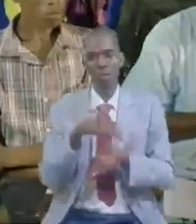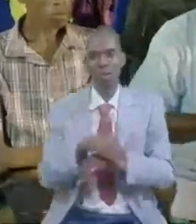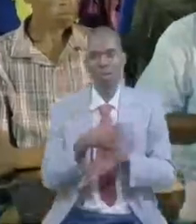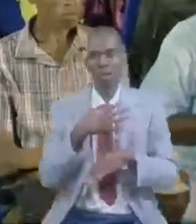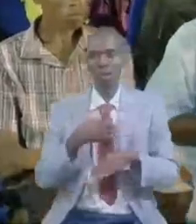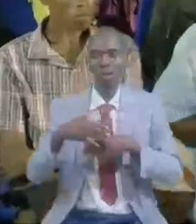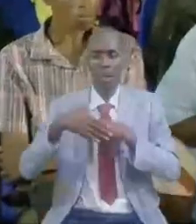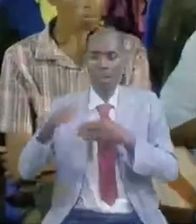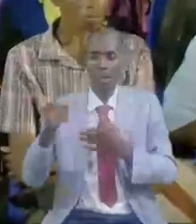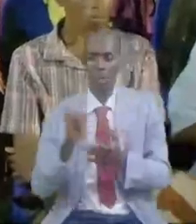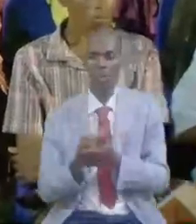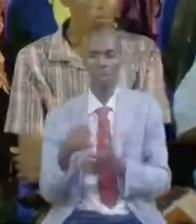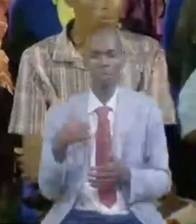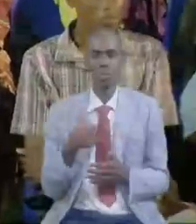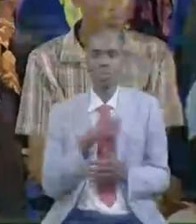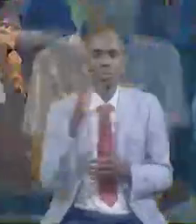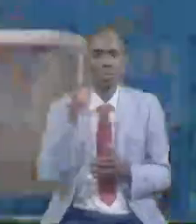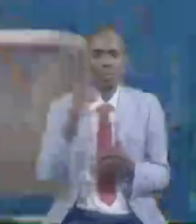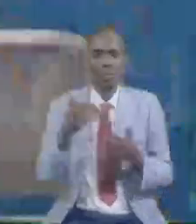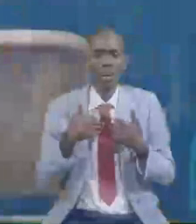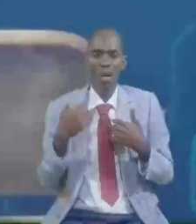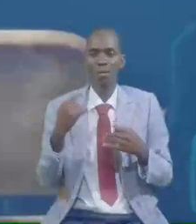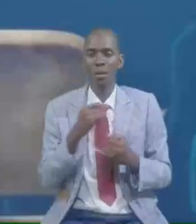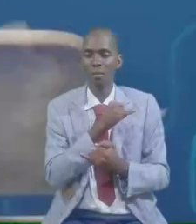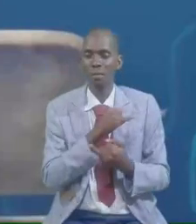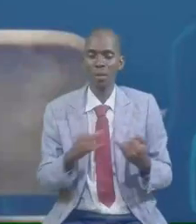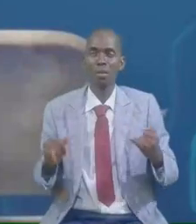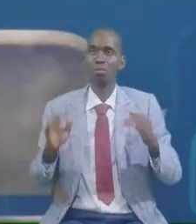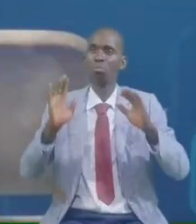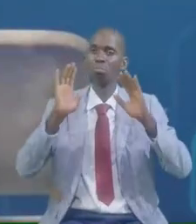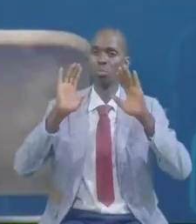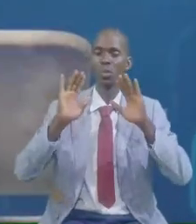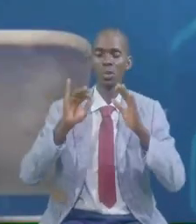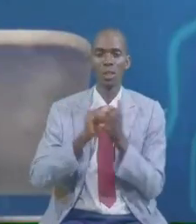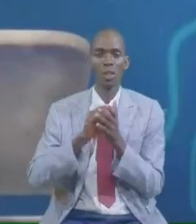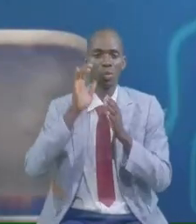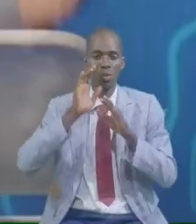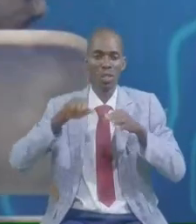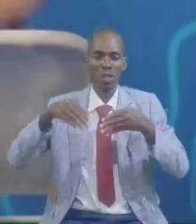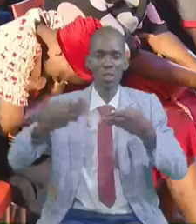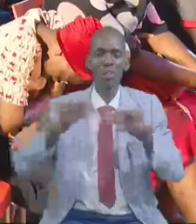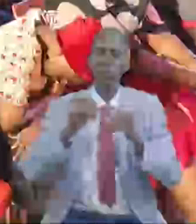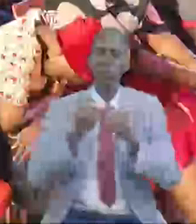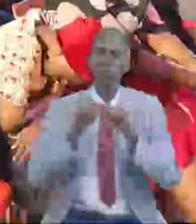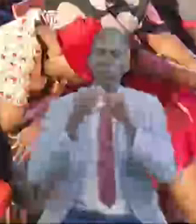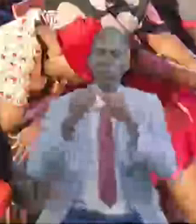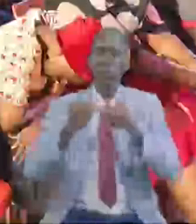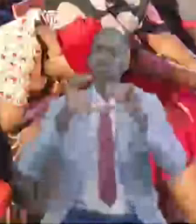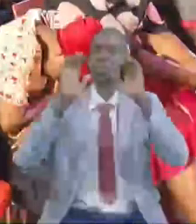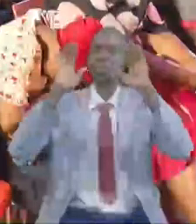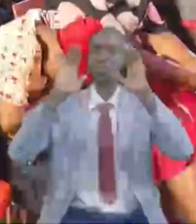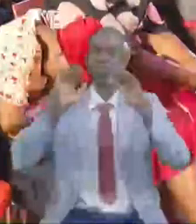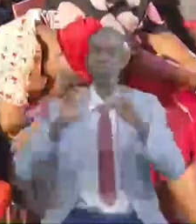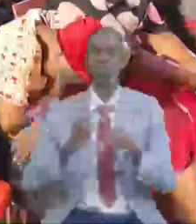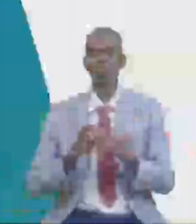Après ça, il y aura la prière de miracle final qui vous accordera la puissance des miracles continuellement dans votre vie.